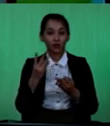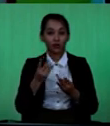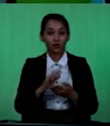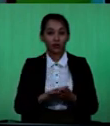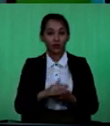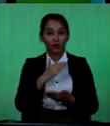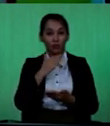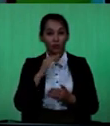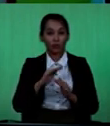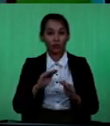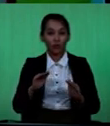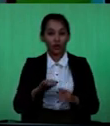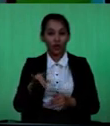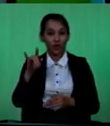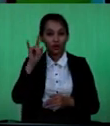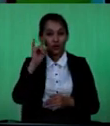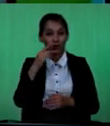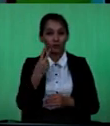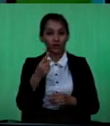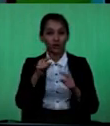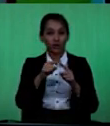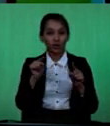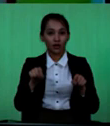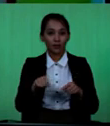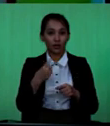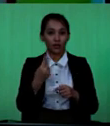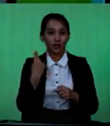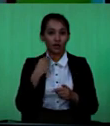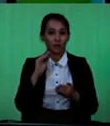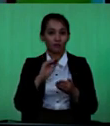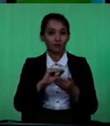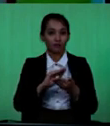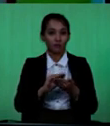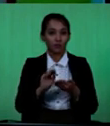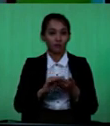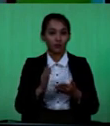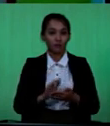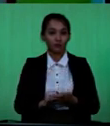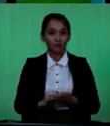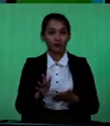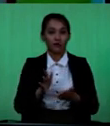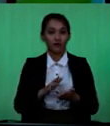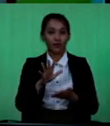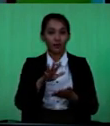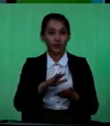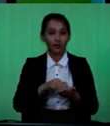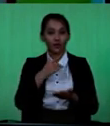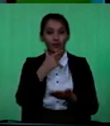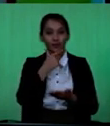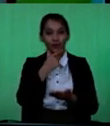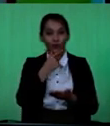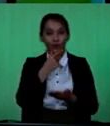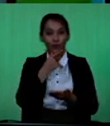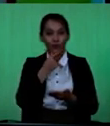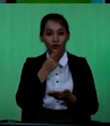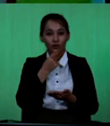bitta katakka ikkita sonni yozib qo'yadi. Bu esa xato. Daftarga husnixat bilan yozing. Sonlarni aniq